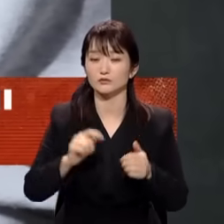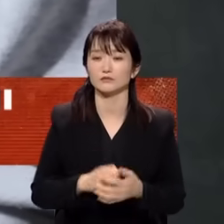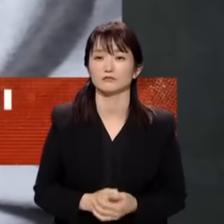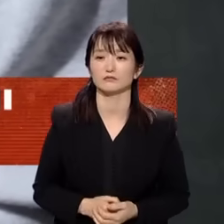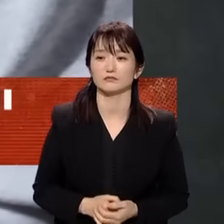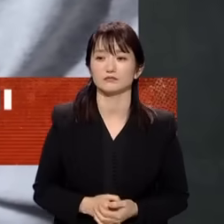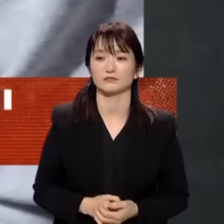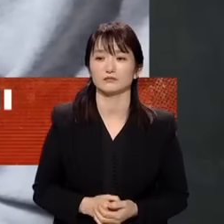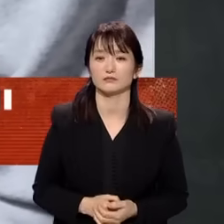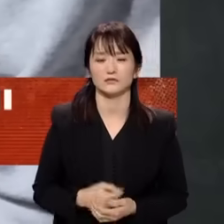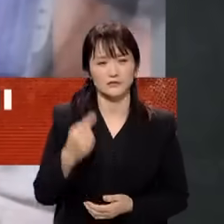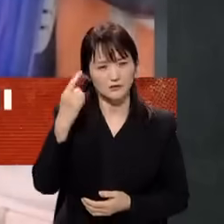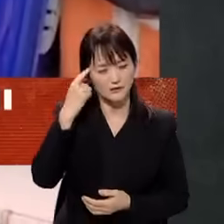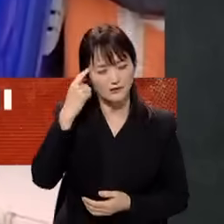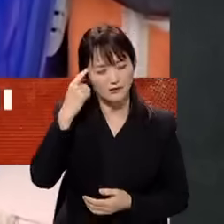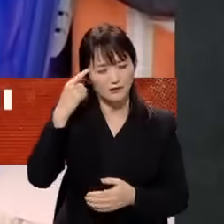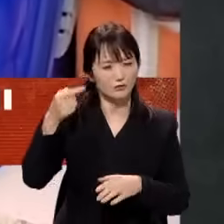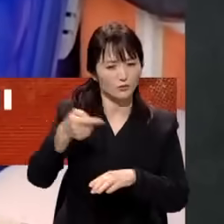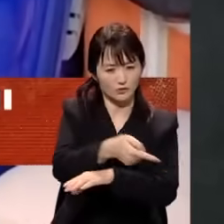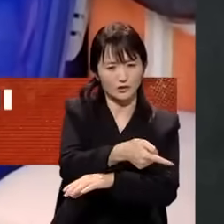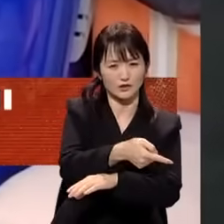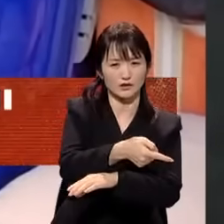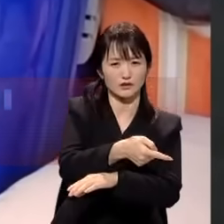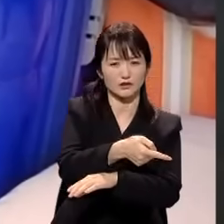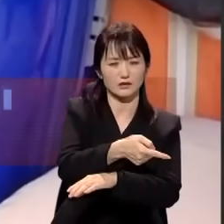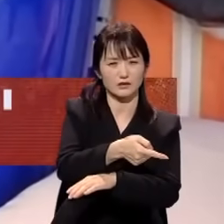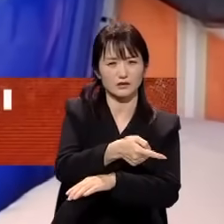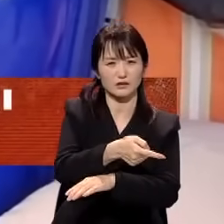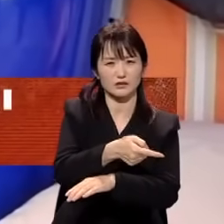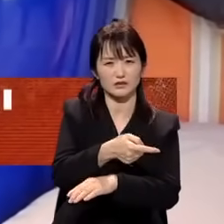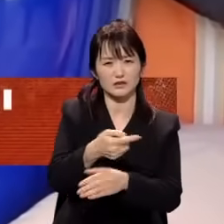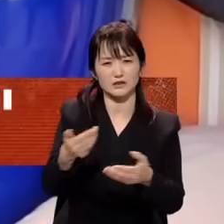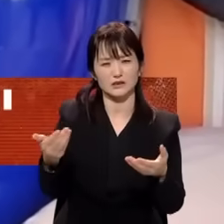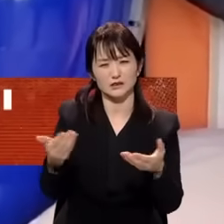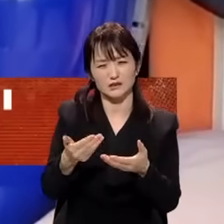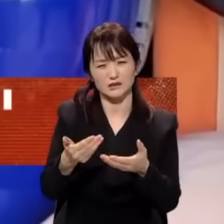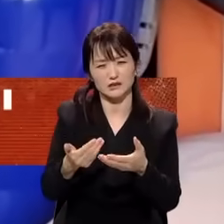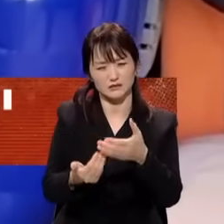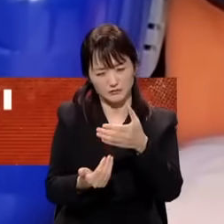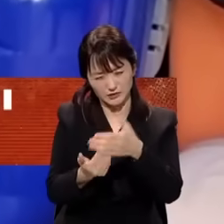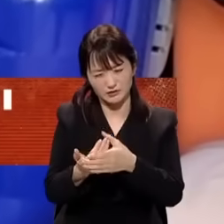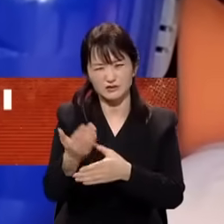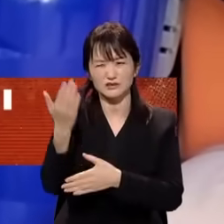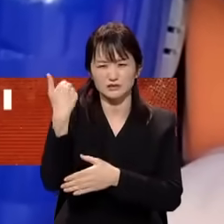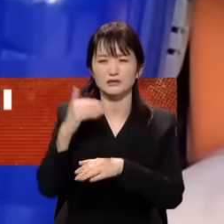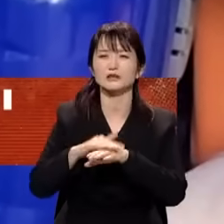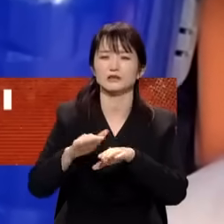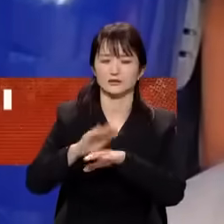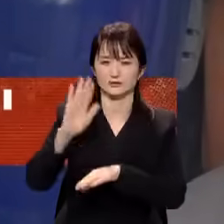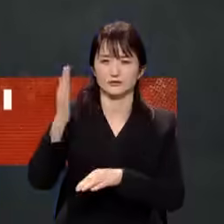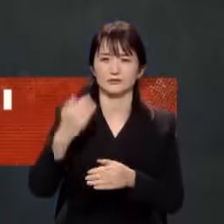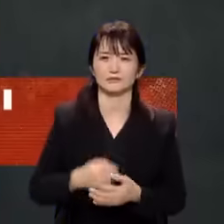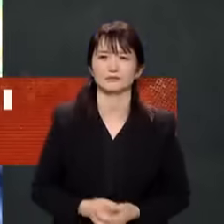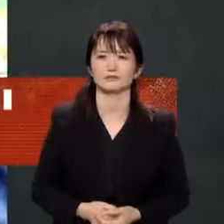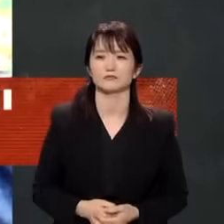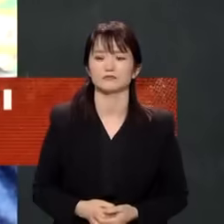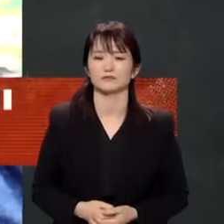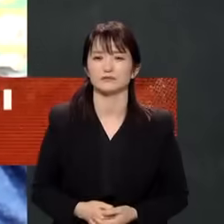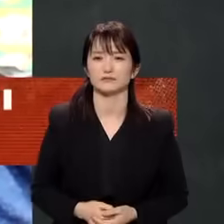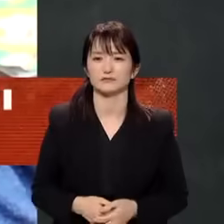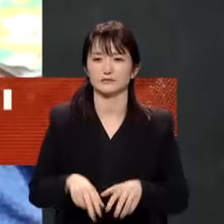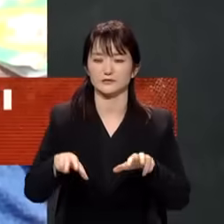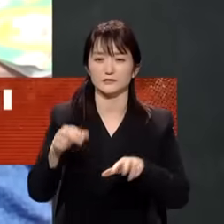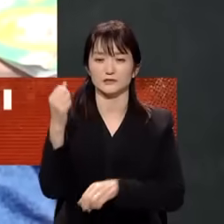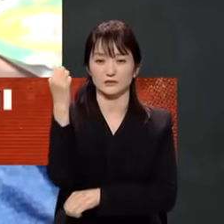상황까지 좀 틀어져 버린 거거든요. 그 전에 좀 이것이 좀 풀렸어야 될 텐데 가끔 이제 임대차라고 하는 게 지금은